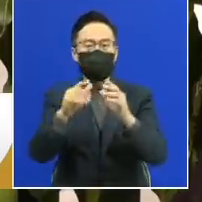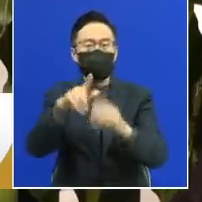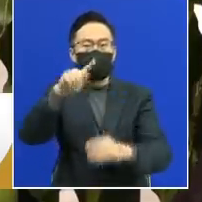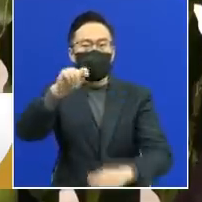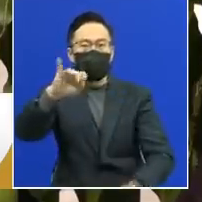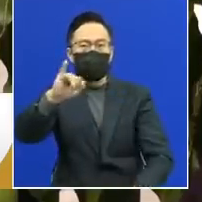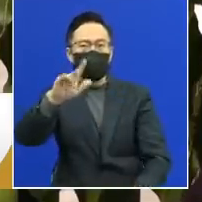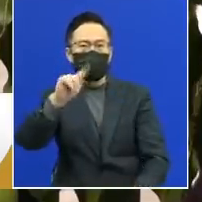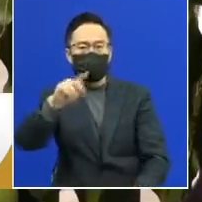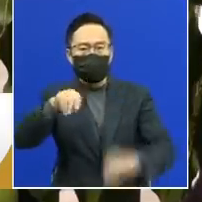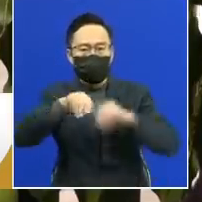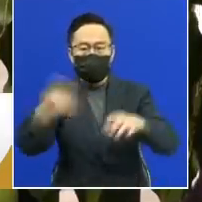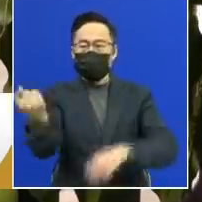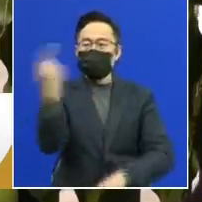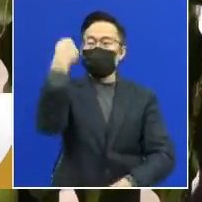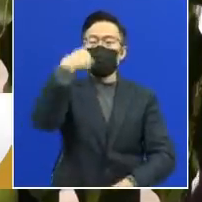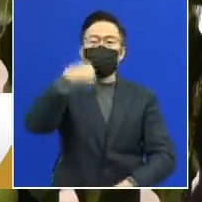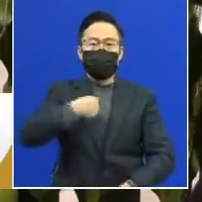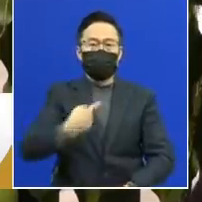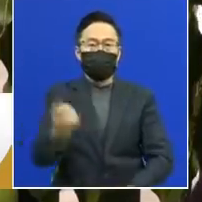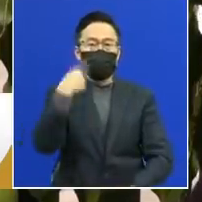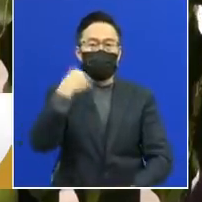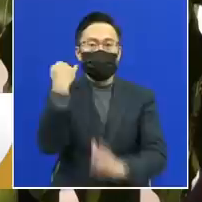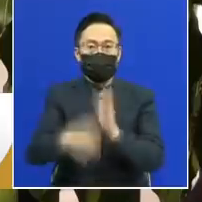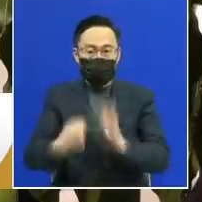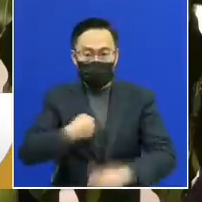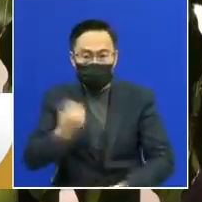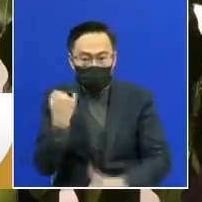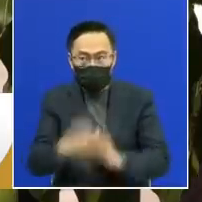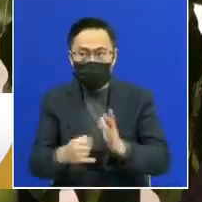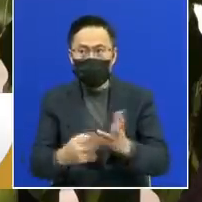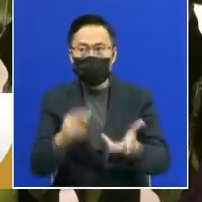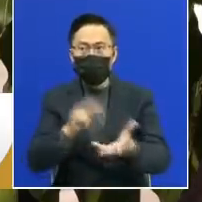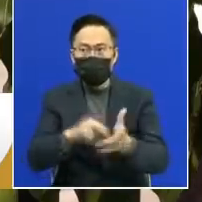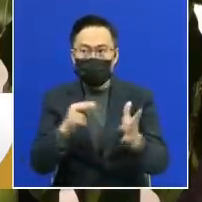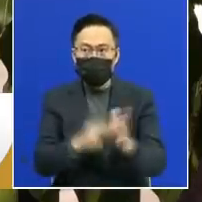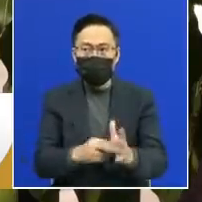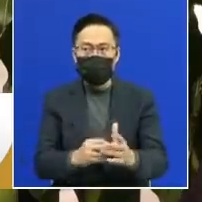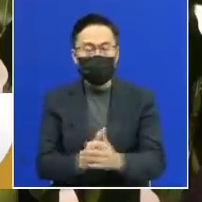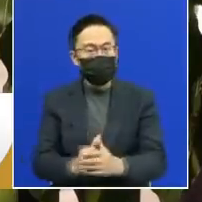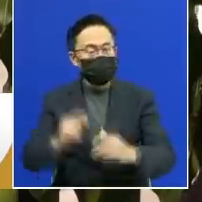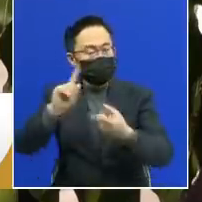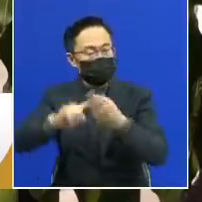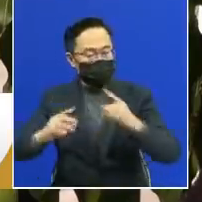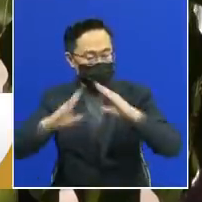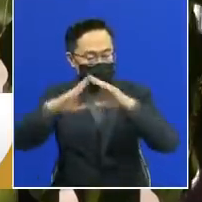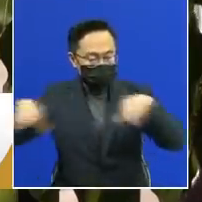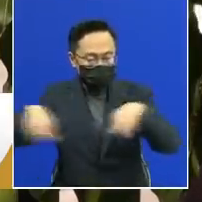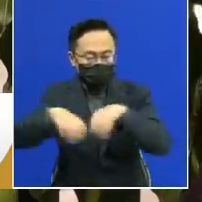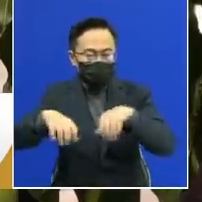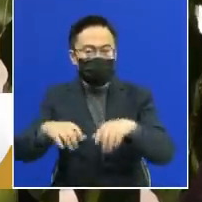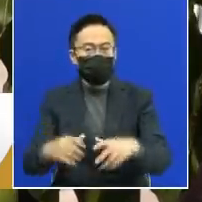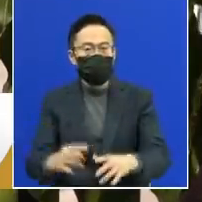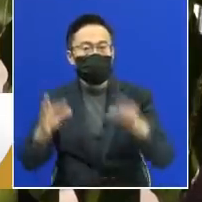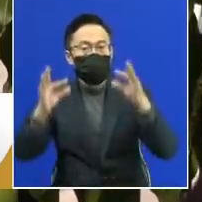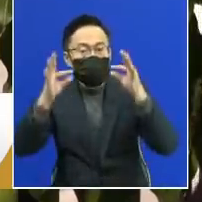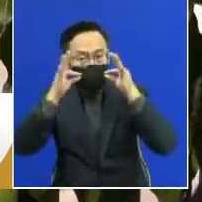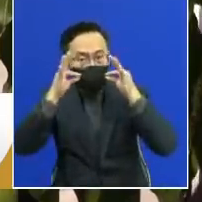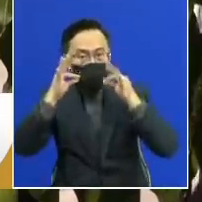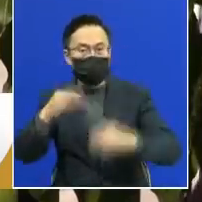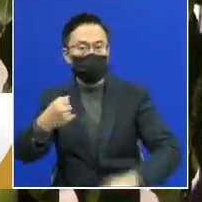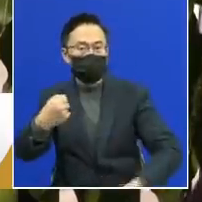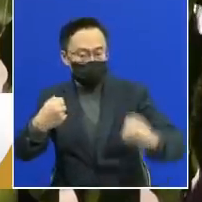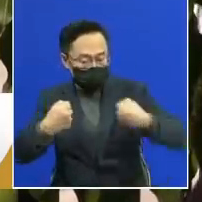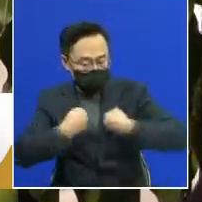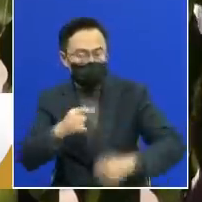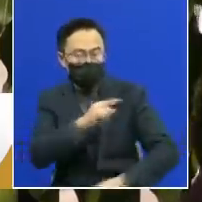งี้ยคือเขาไม่เคยมีจิตสำนึกว่าเขาแมวเขาทำเข้าของ